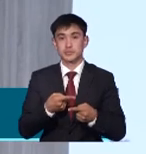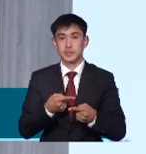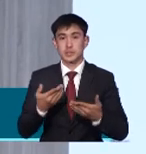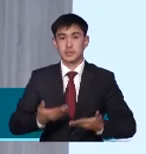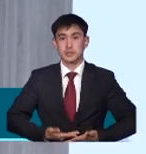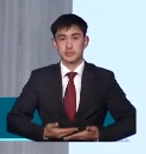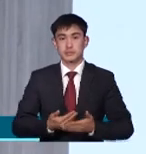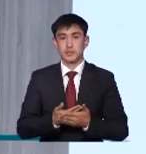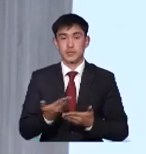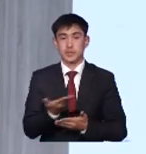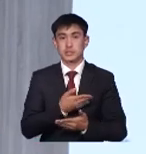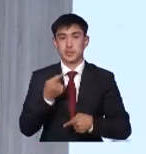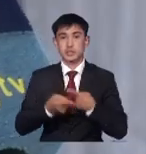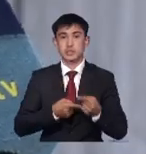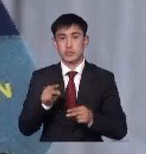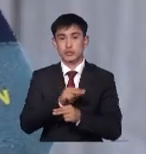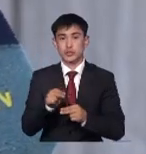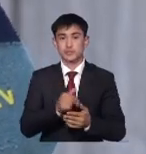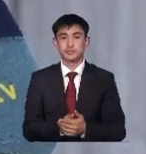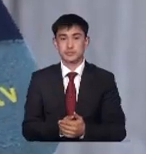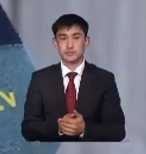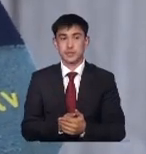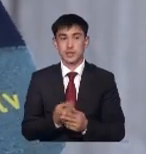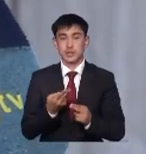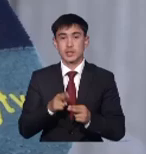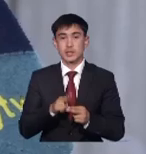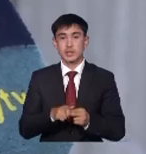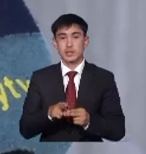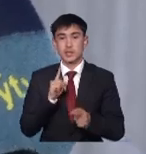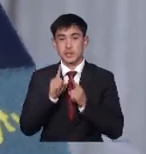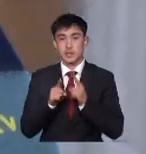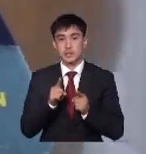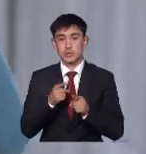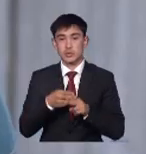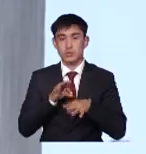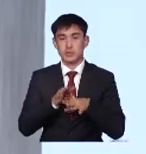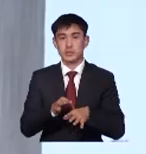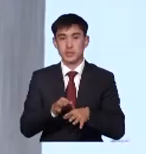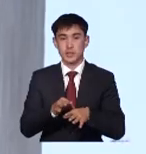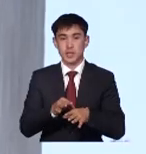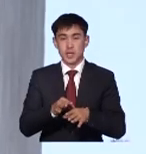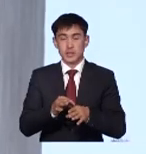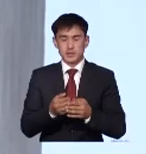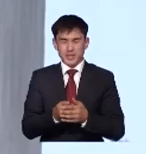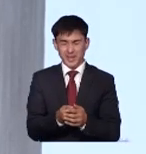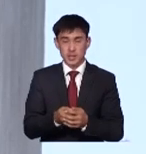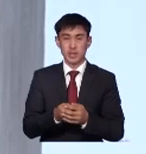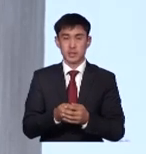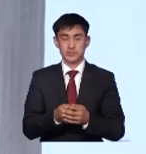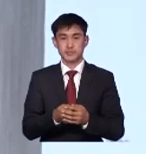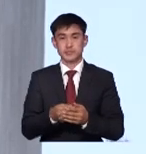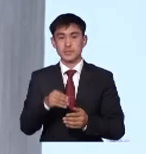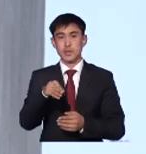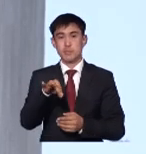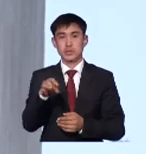не только в нашей дальнейшей жизни, но и в нашем дальнейшем обучении. Данный тренинг, семинар, который проводится, это самое необходимое нам,